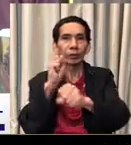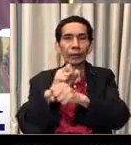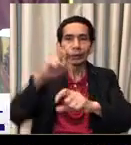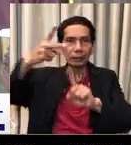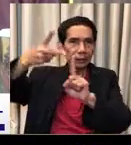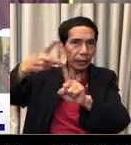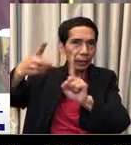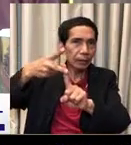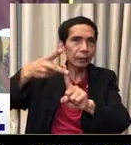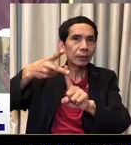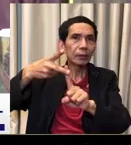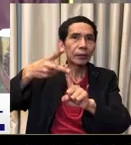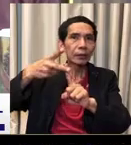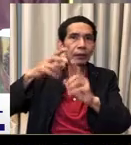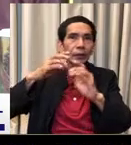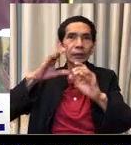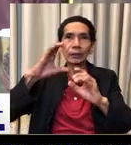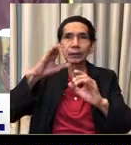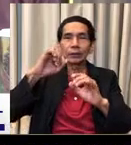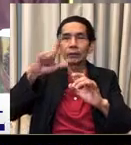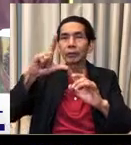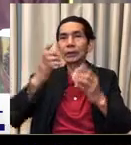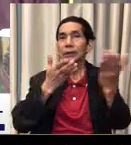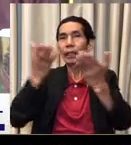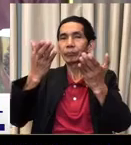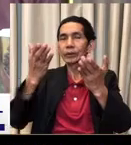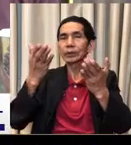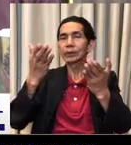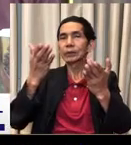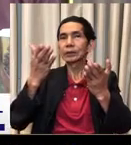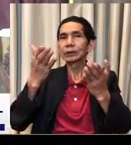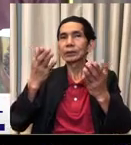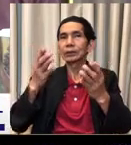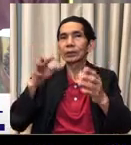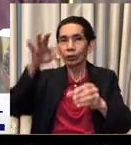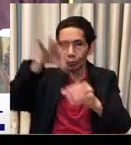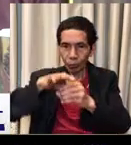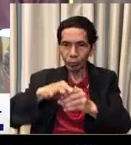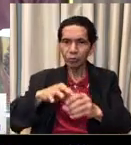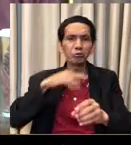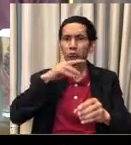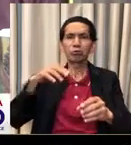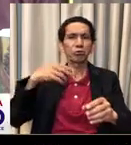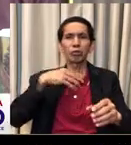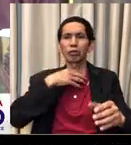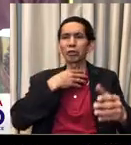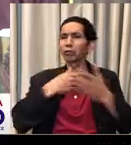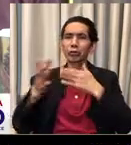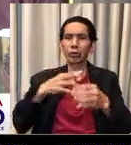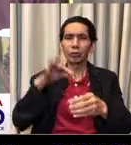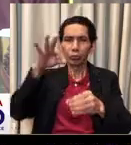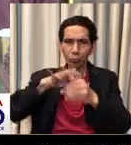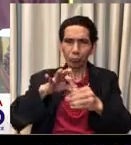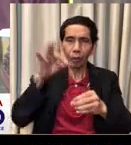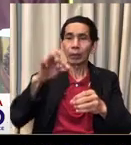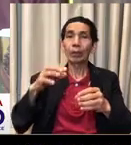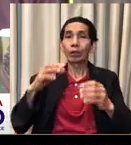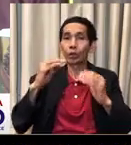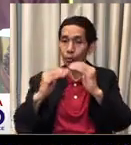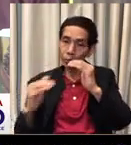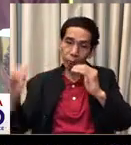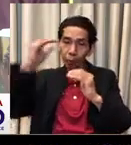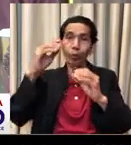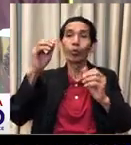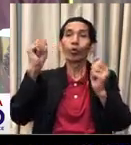Second, civil service. So, binoto mo ko, hindi mo ko binoto, mapopromote ka sa panahon namin.